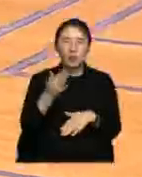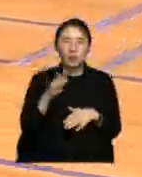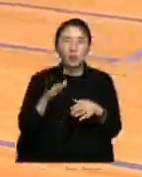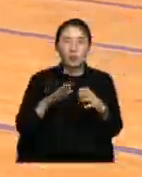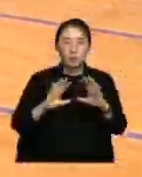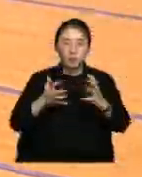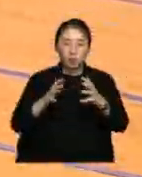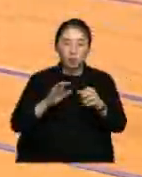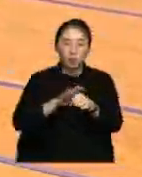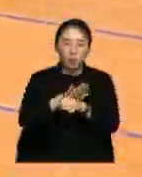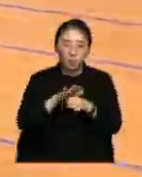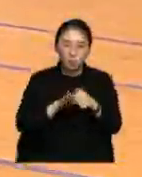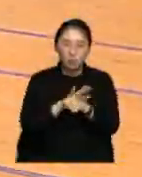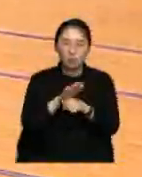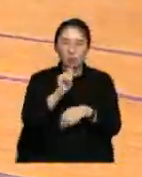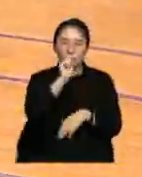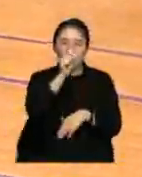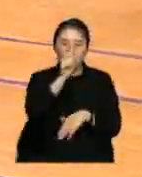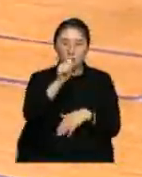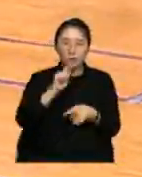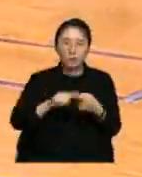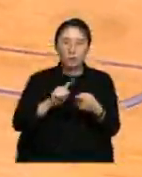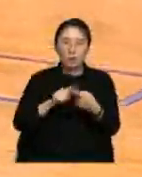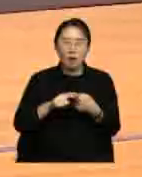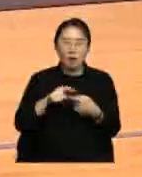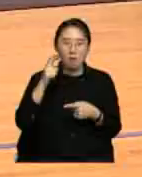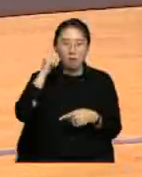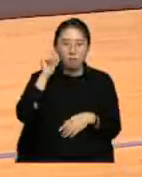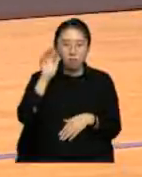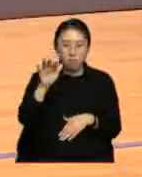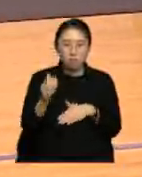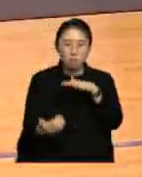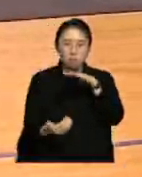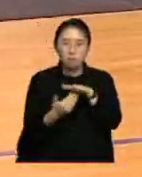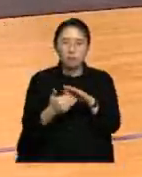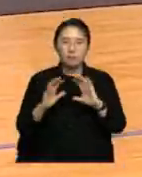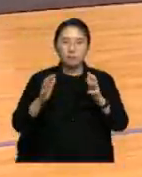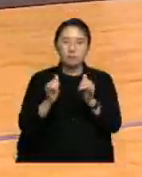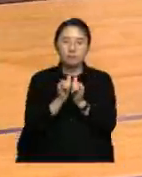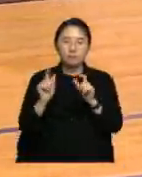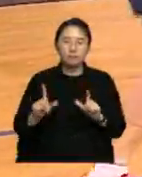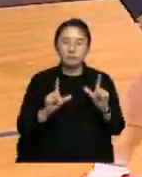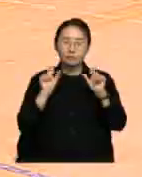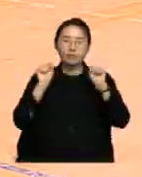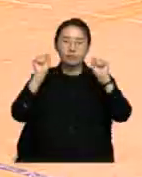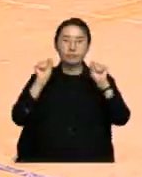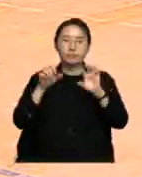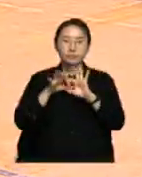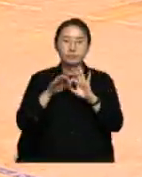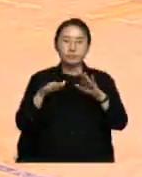사랑 배드민턴 대회. 독도에 대한 사랑을 고취시키는 한편 온 국민이 즐기는 생활체육을 통해